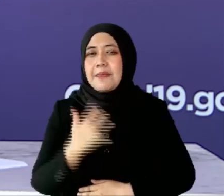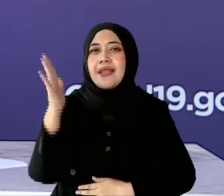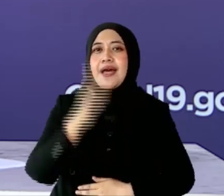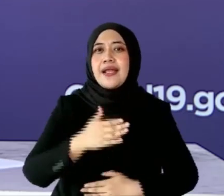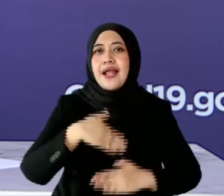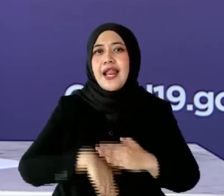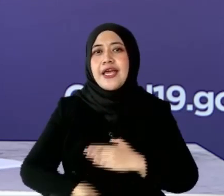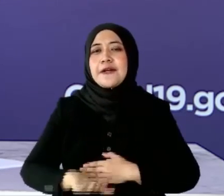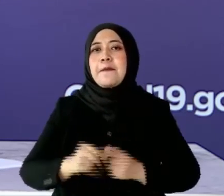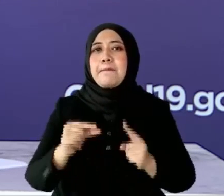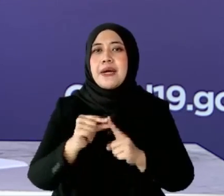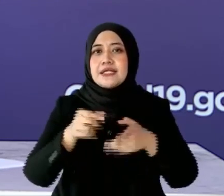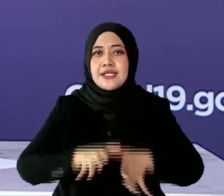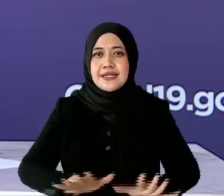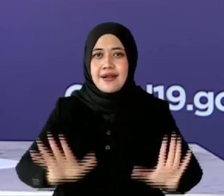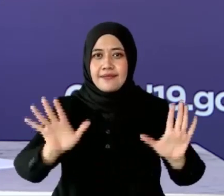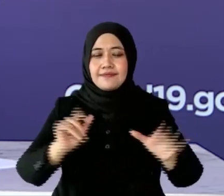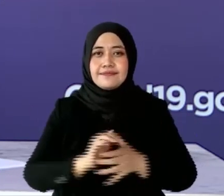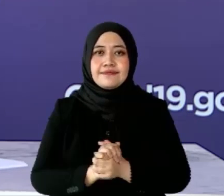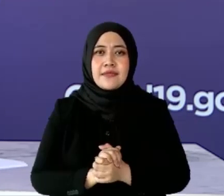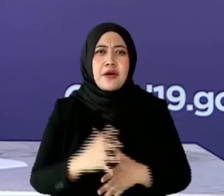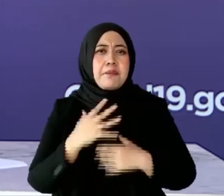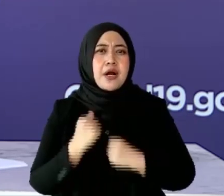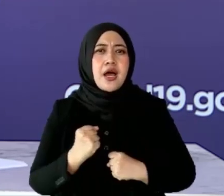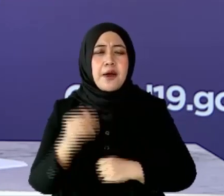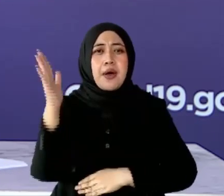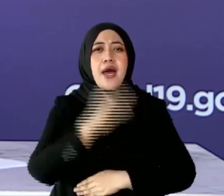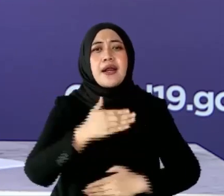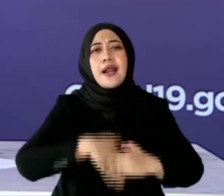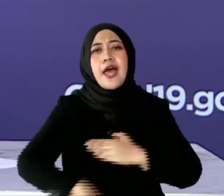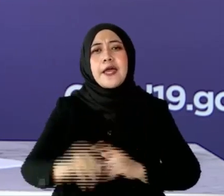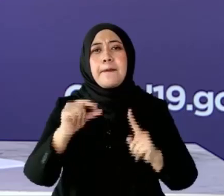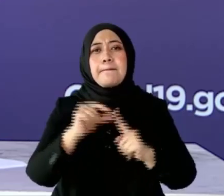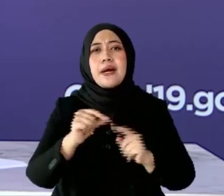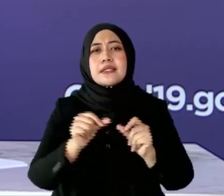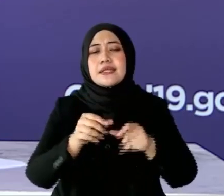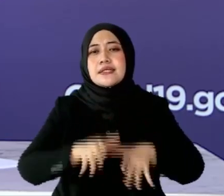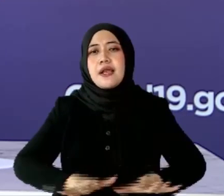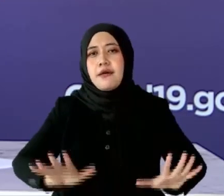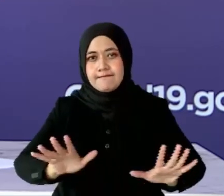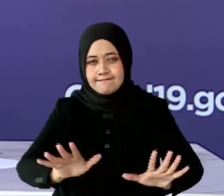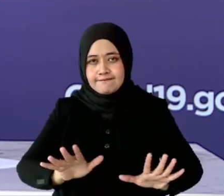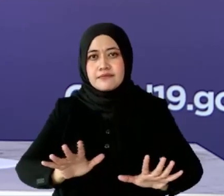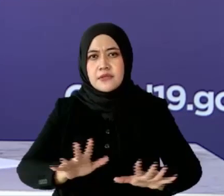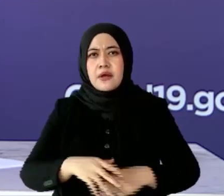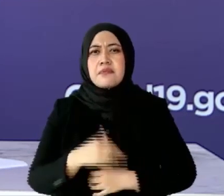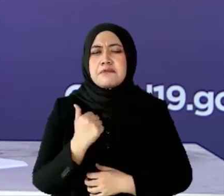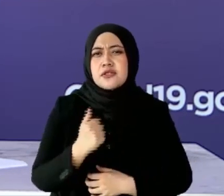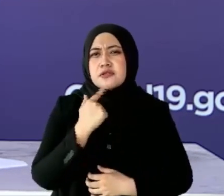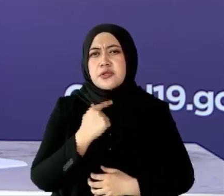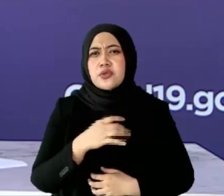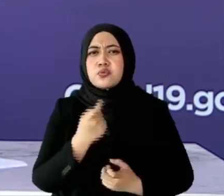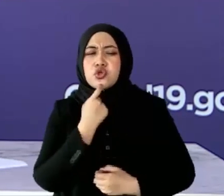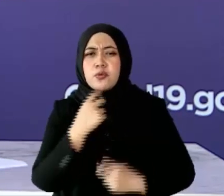Hari Lahir Pancasila. Semoga pada Hari Lahir Pancasila ini kita semua dapat menginternalisasi